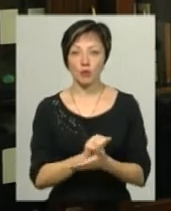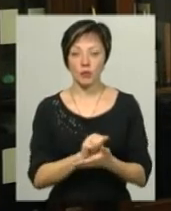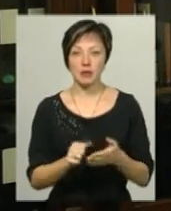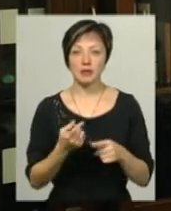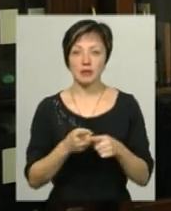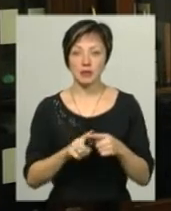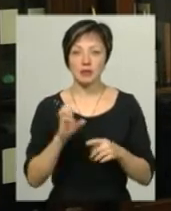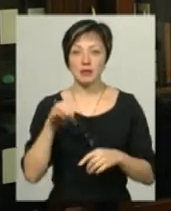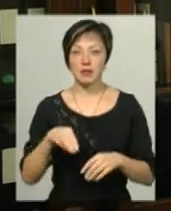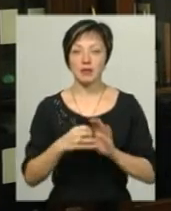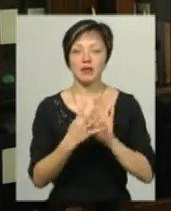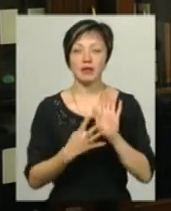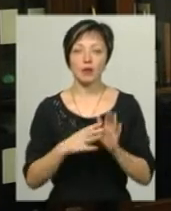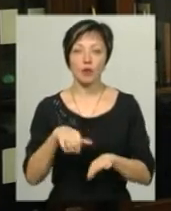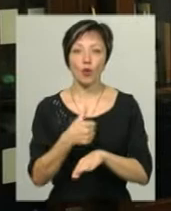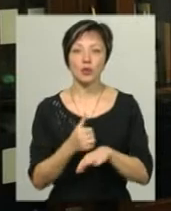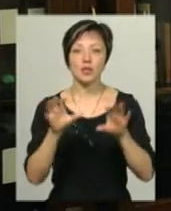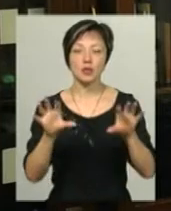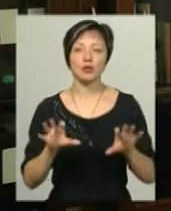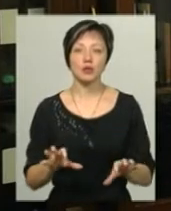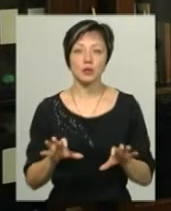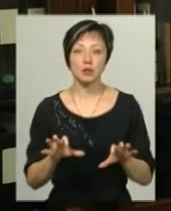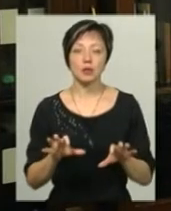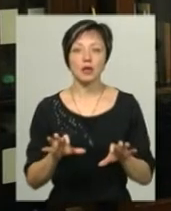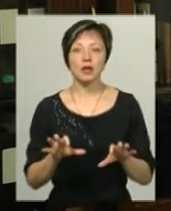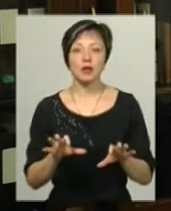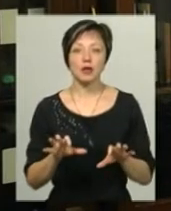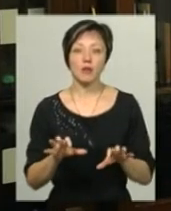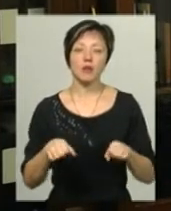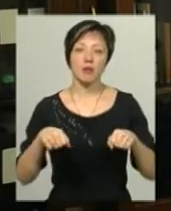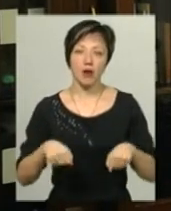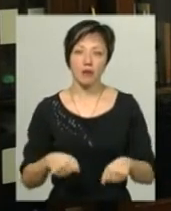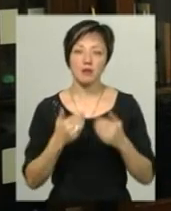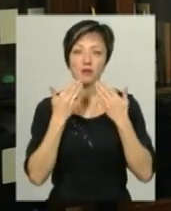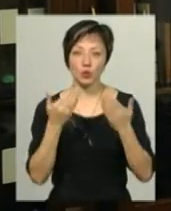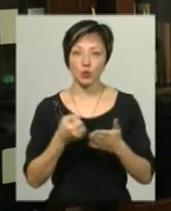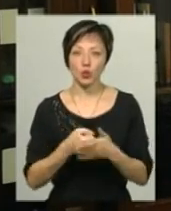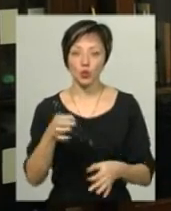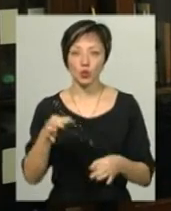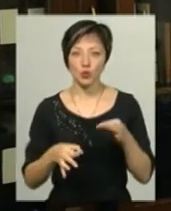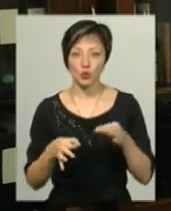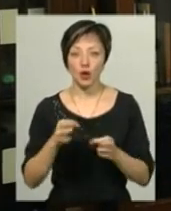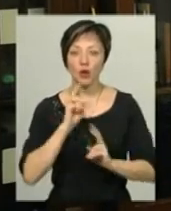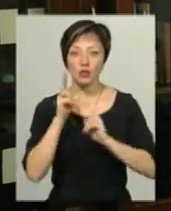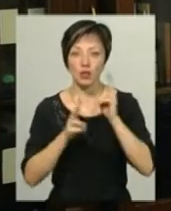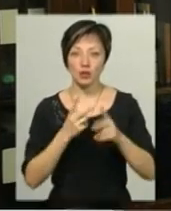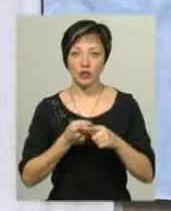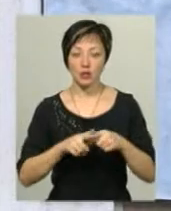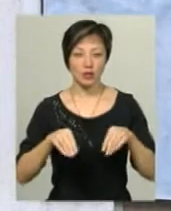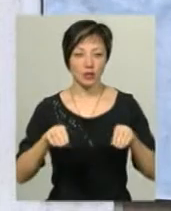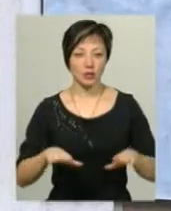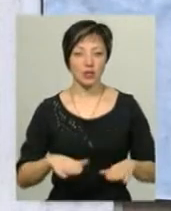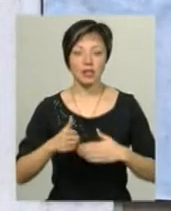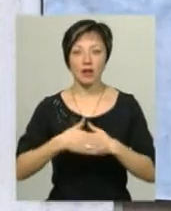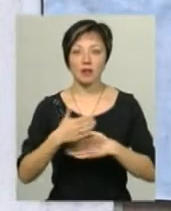статті 19 Конституції, яким чим керується орган самоврядування, вона вправиться звернутися до суду і оскаржити таке рішення.